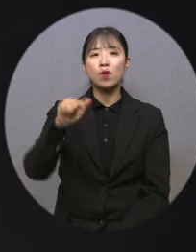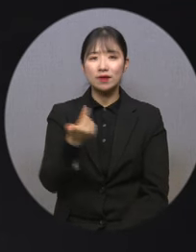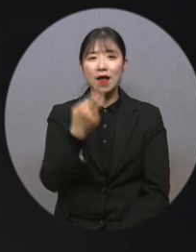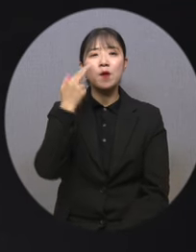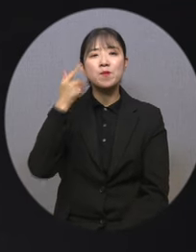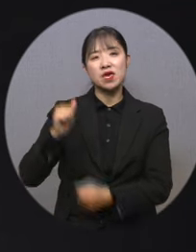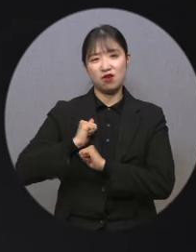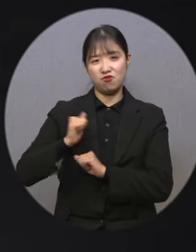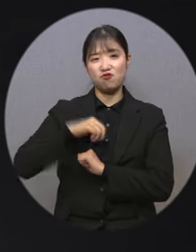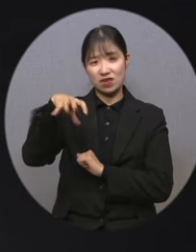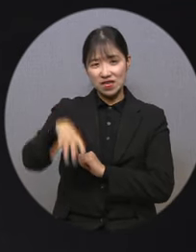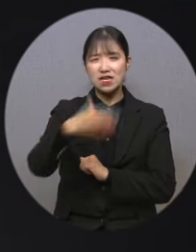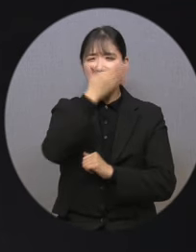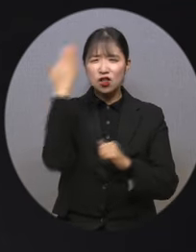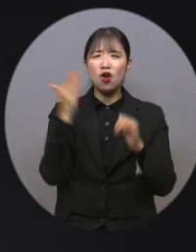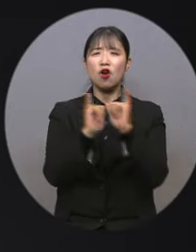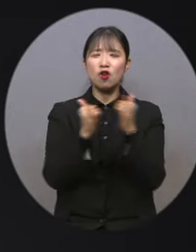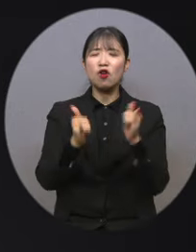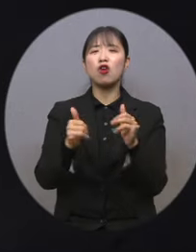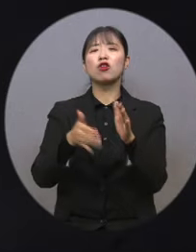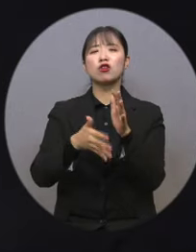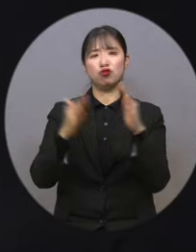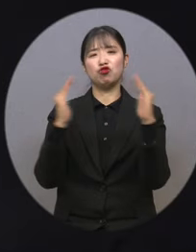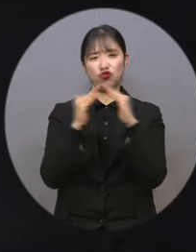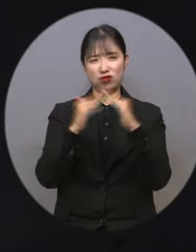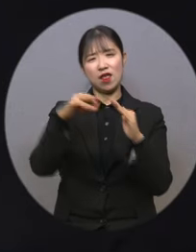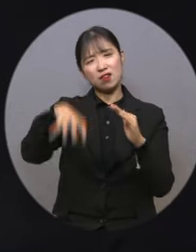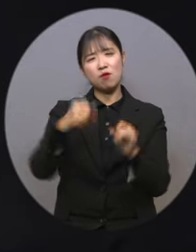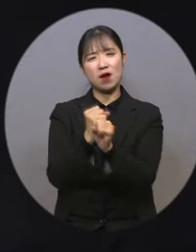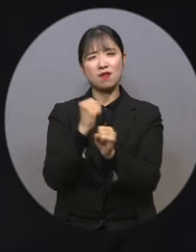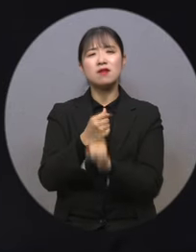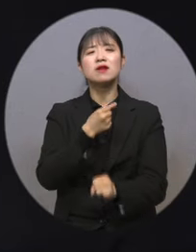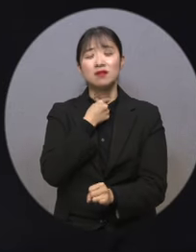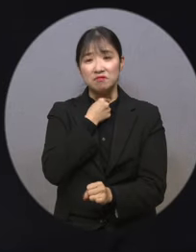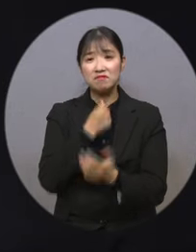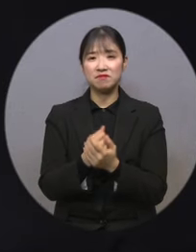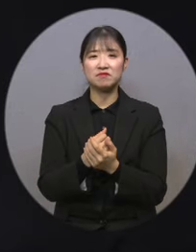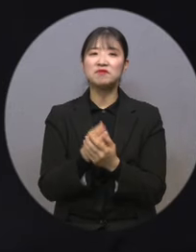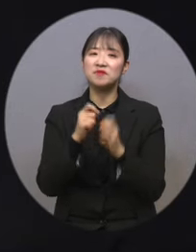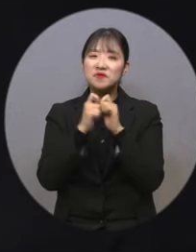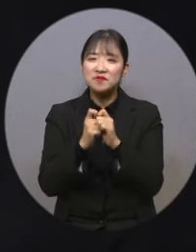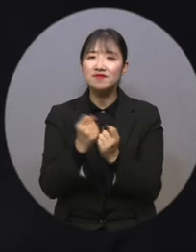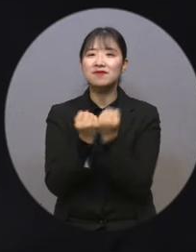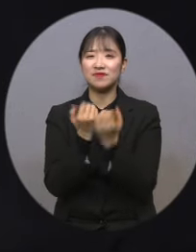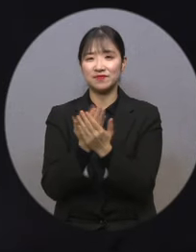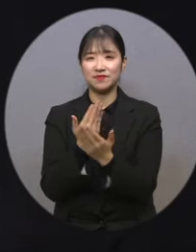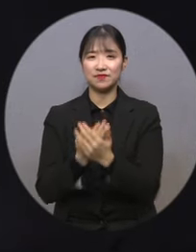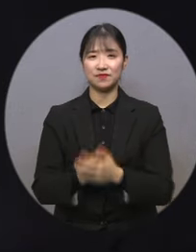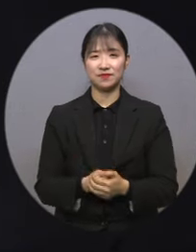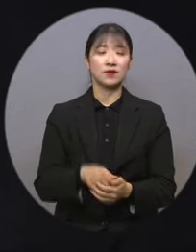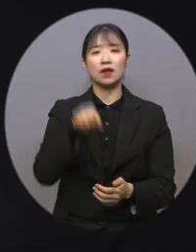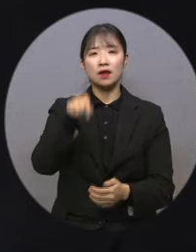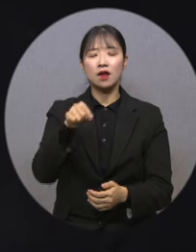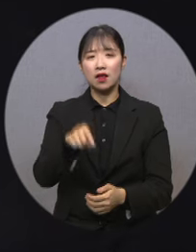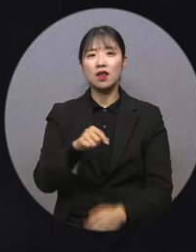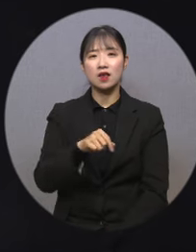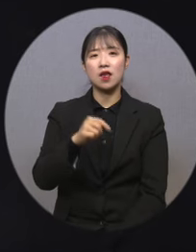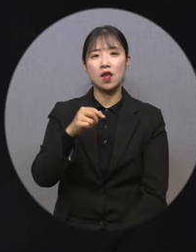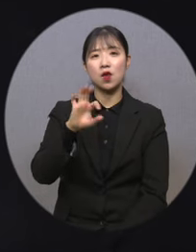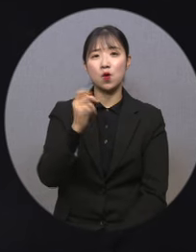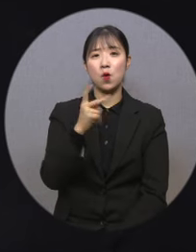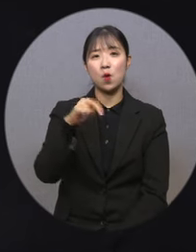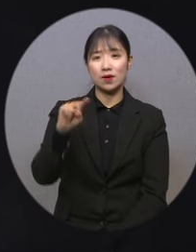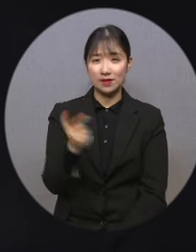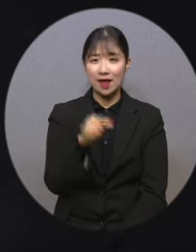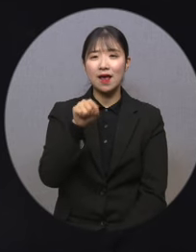청년 주택의 터로 만들고 싶다고 하는 공약이 무엇인지, 네, 구체적으로 좀 설명 부탁드립니다. 그 용산 미군 기지 100만 평은